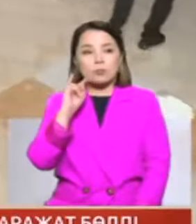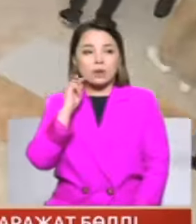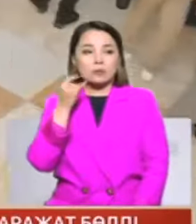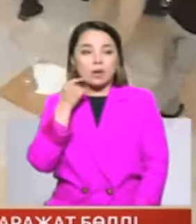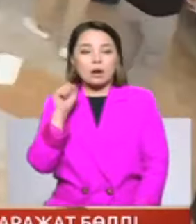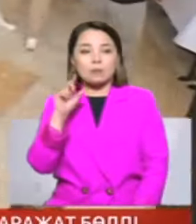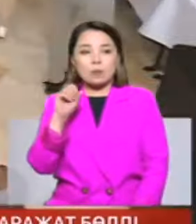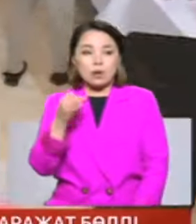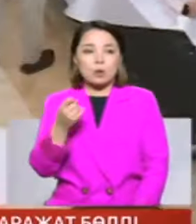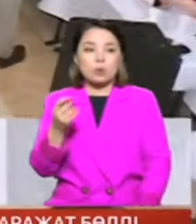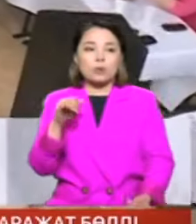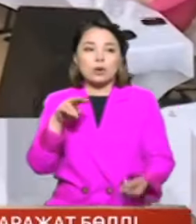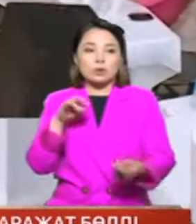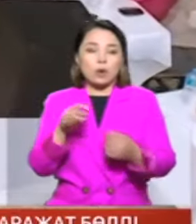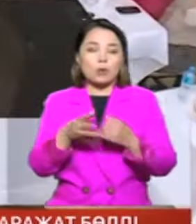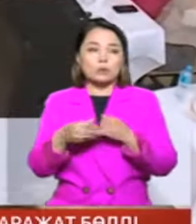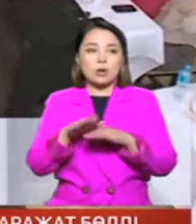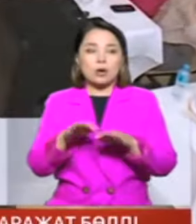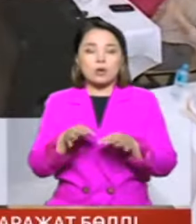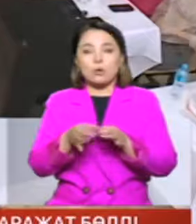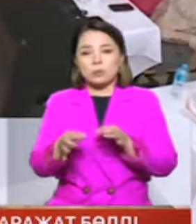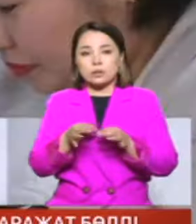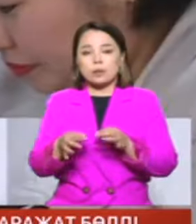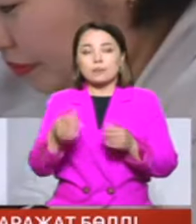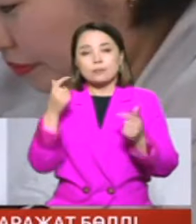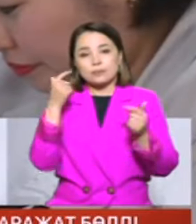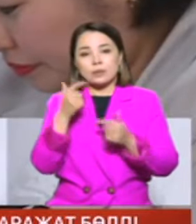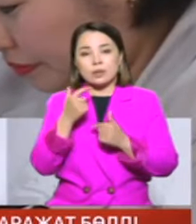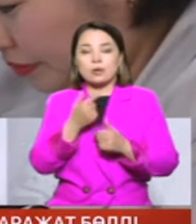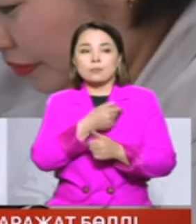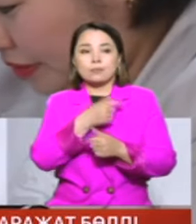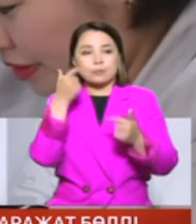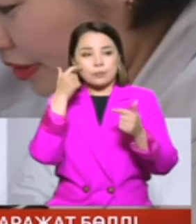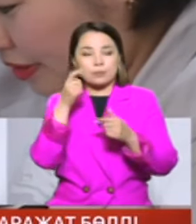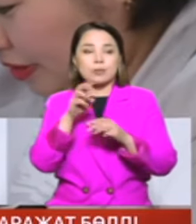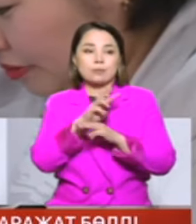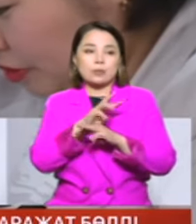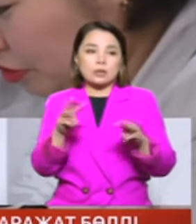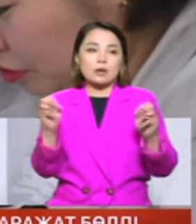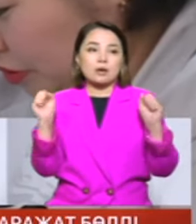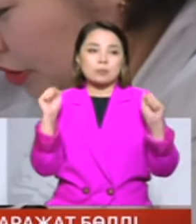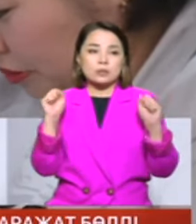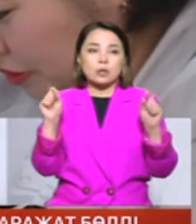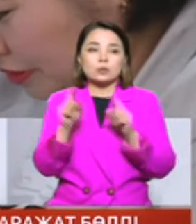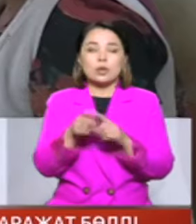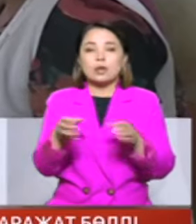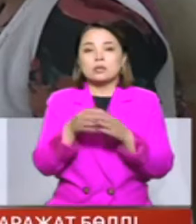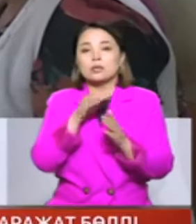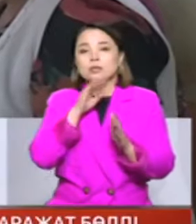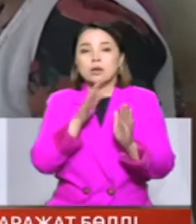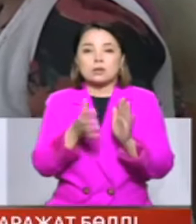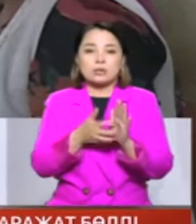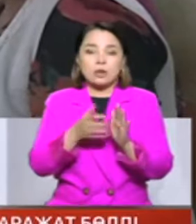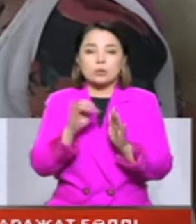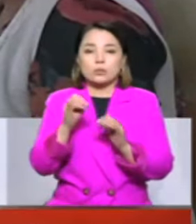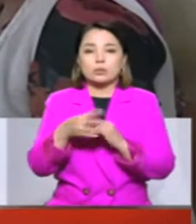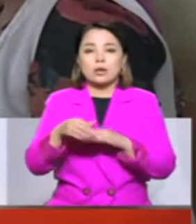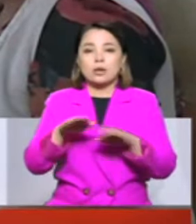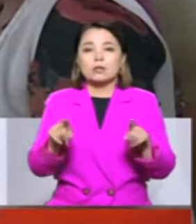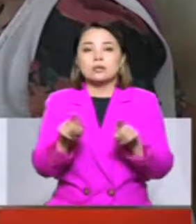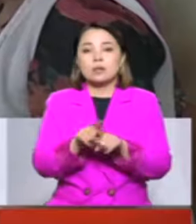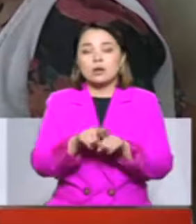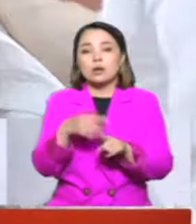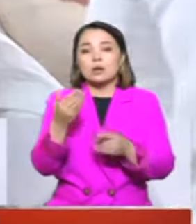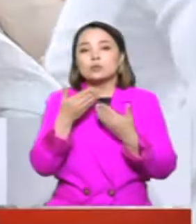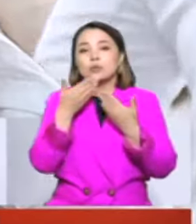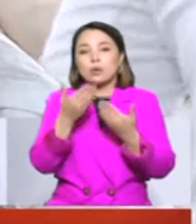Павлодар, Абай және Ұлытау облыстарында қарапайым білім, медицина, мәдениет, спорт саласы бойынша маман тапшы. Ал оңтүстіктің еңбек нарығында